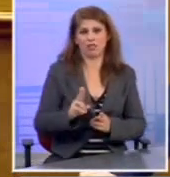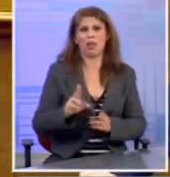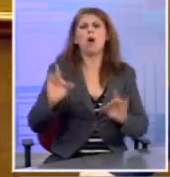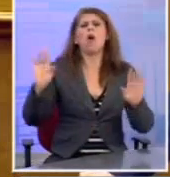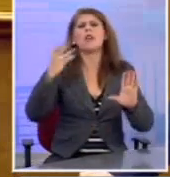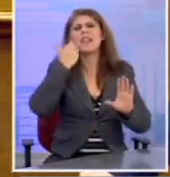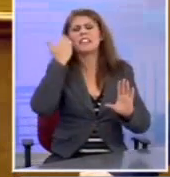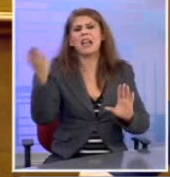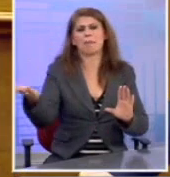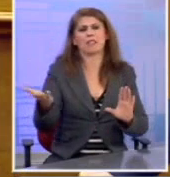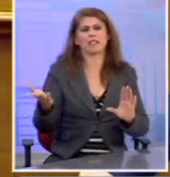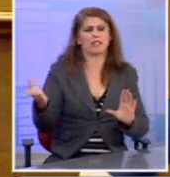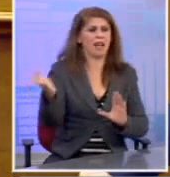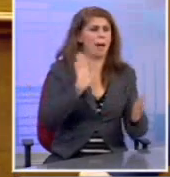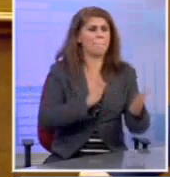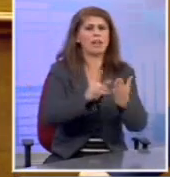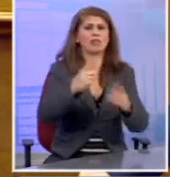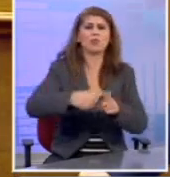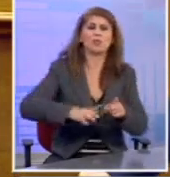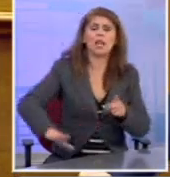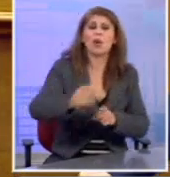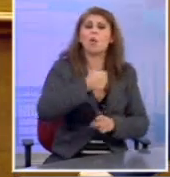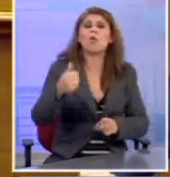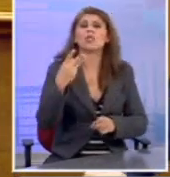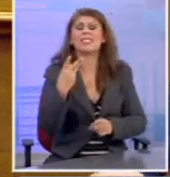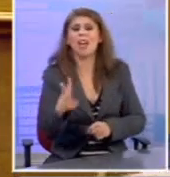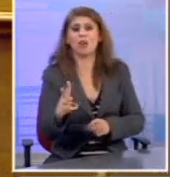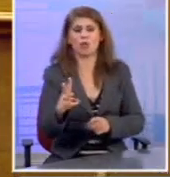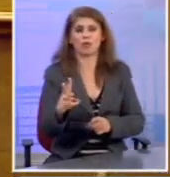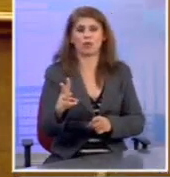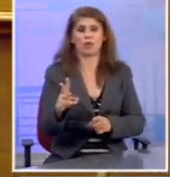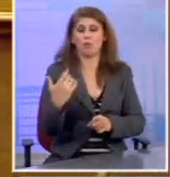Ανερυθρίαστα στον ελληνικό λαό. Μόνο 300 που ήταν